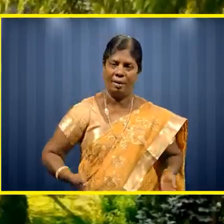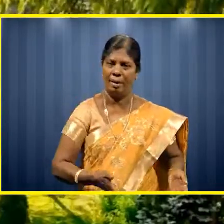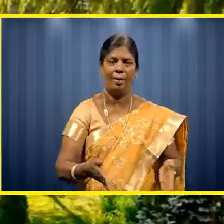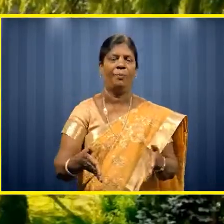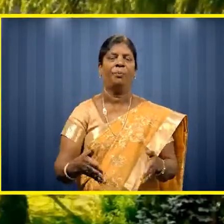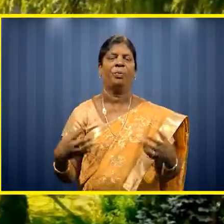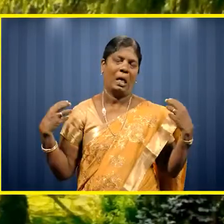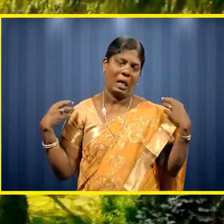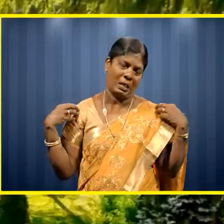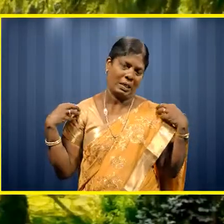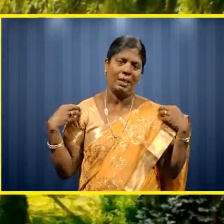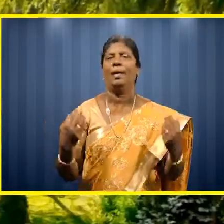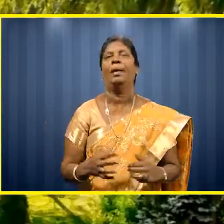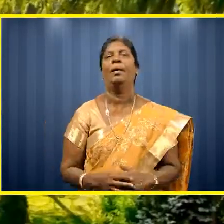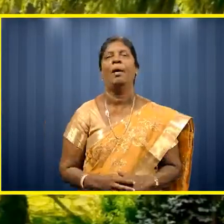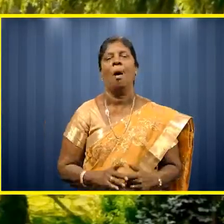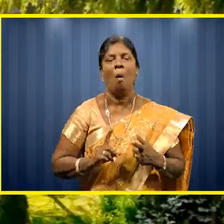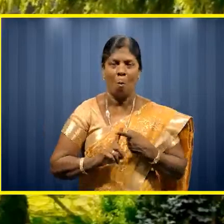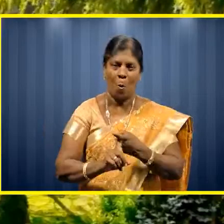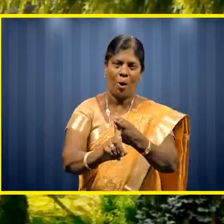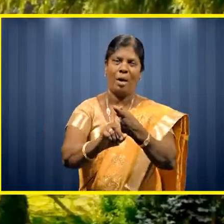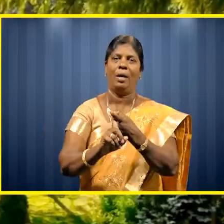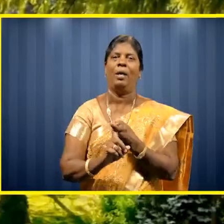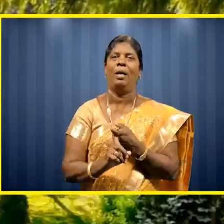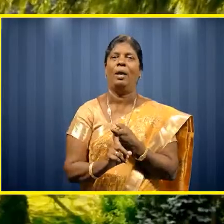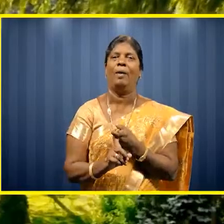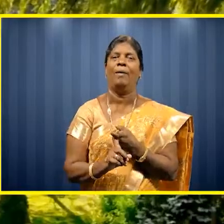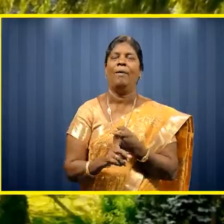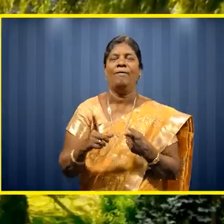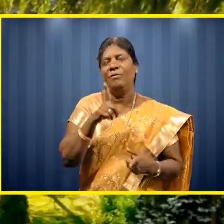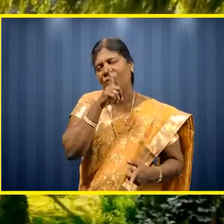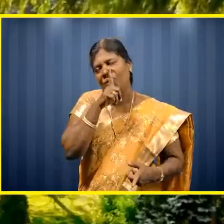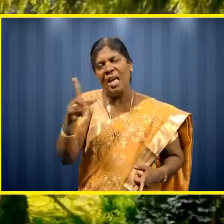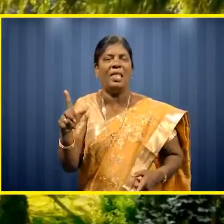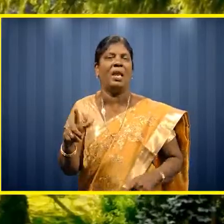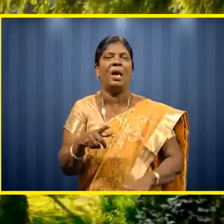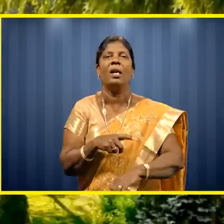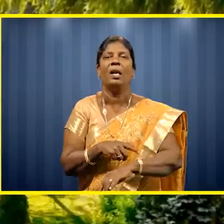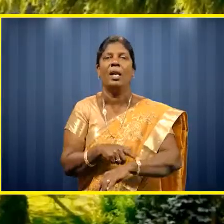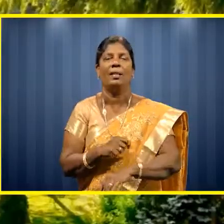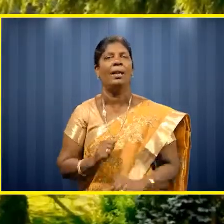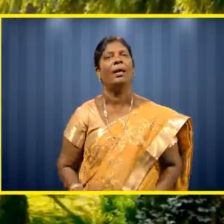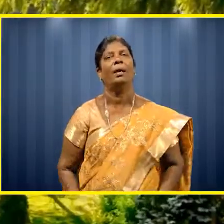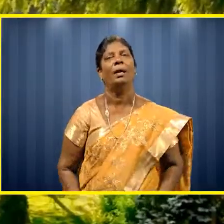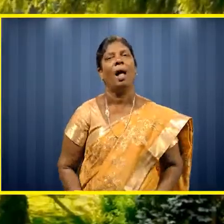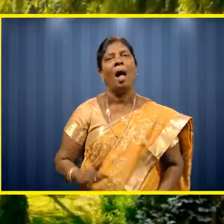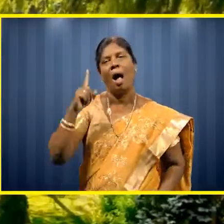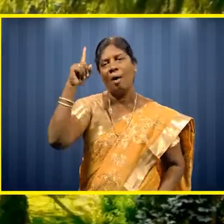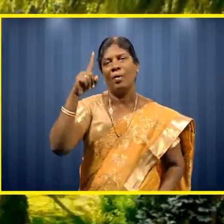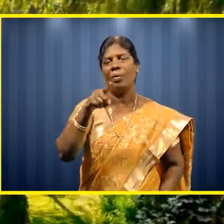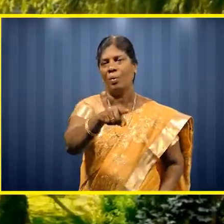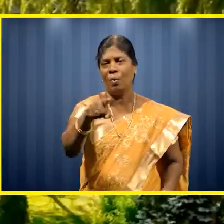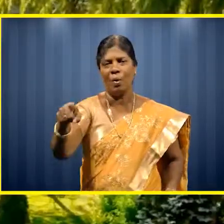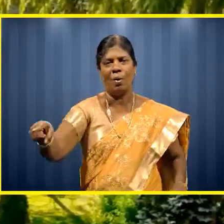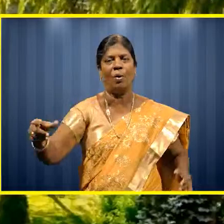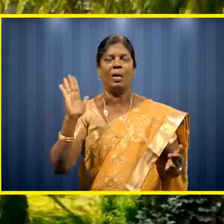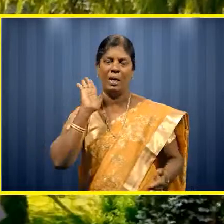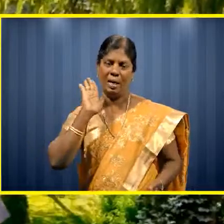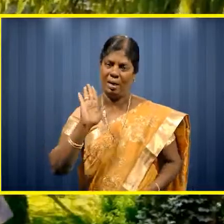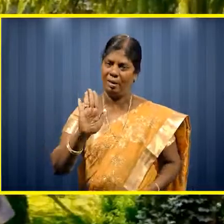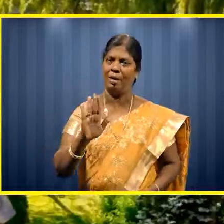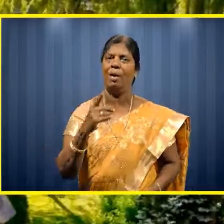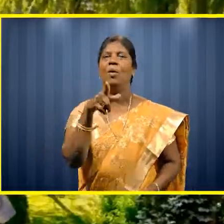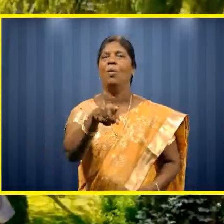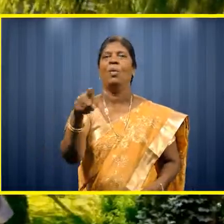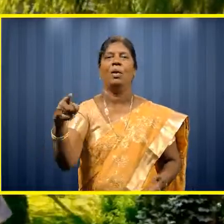வாழ்க்கை பயணத்தில் கஷ்டங்களில போராட்டங்களில வேதனையான சூழ்நிலைகளில் அவர்